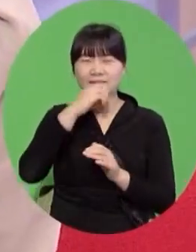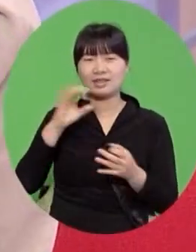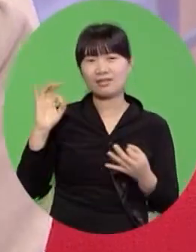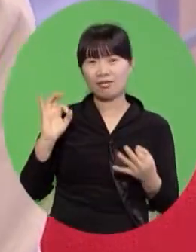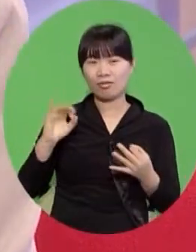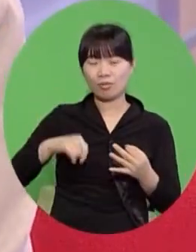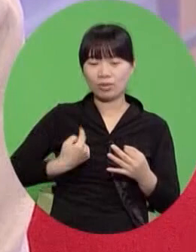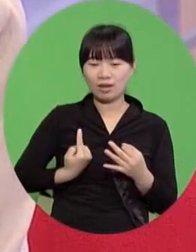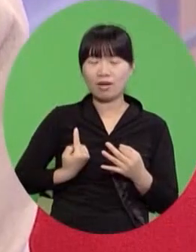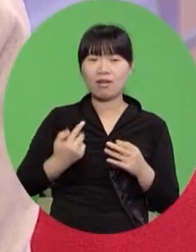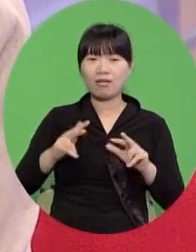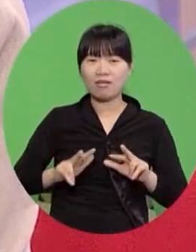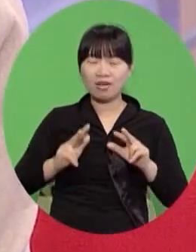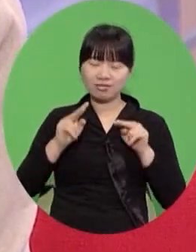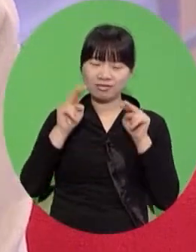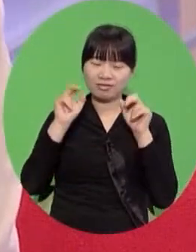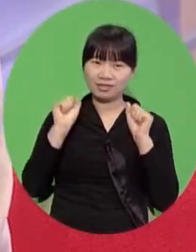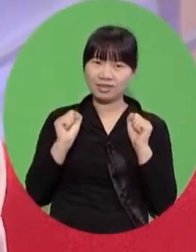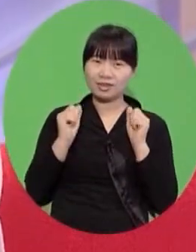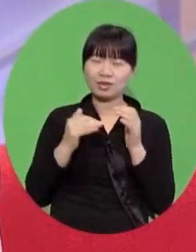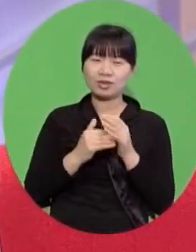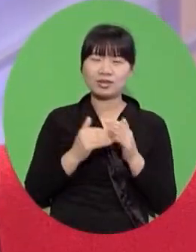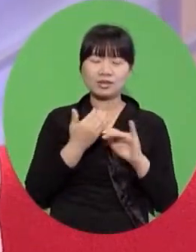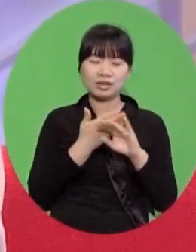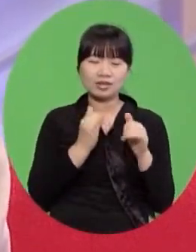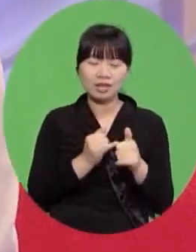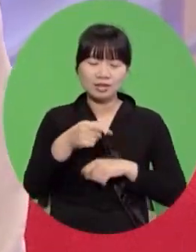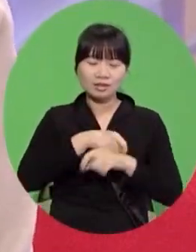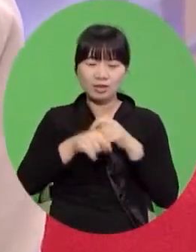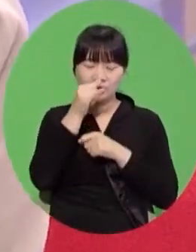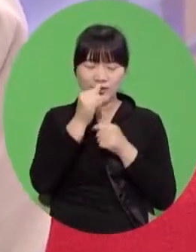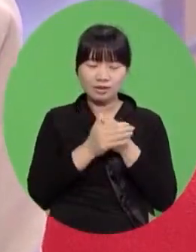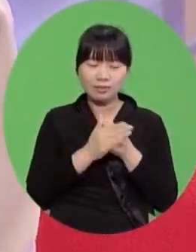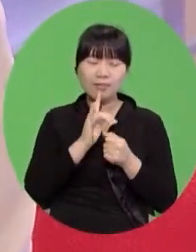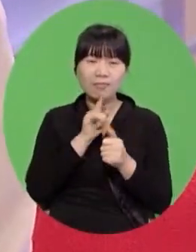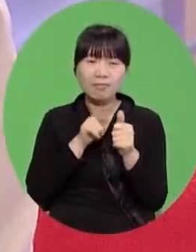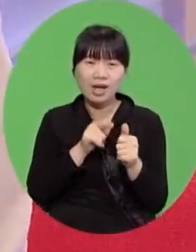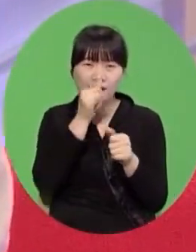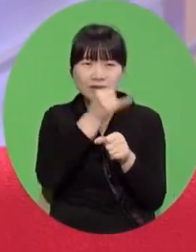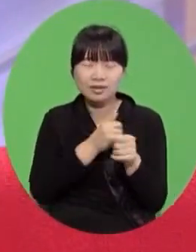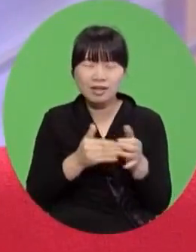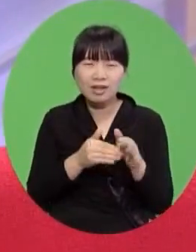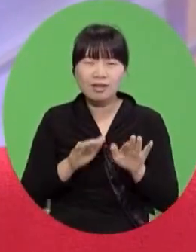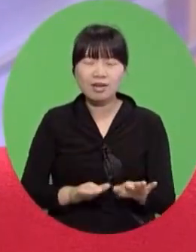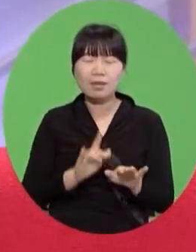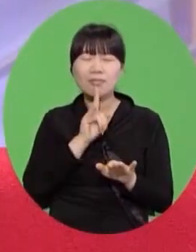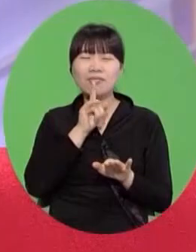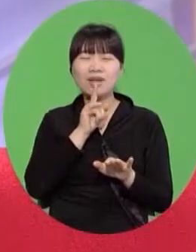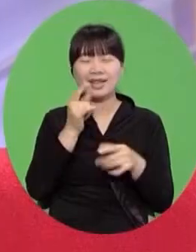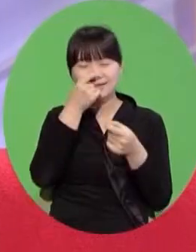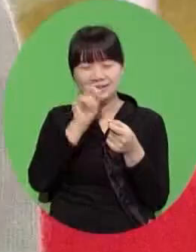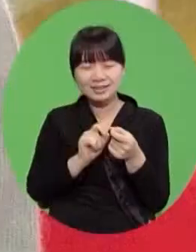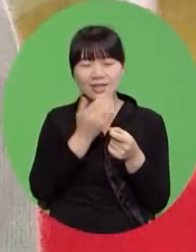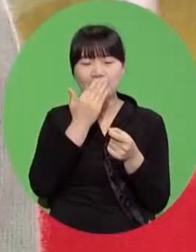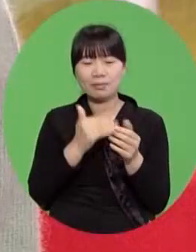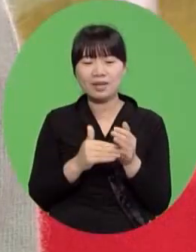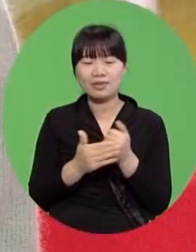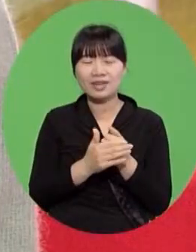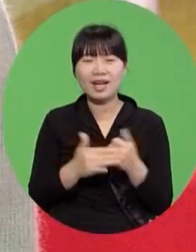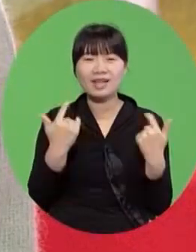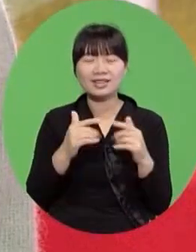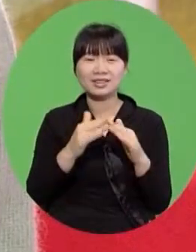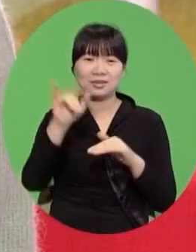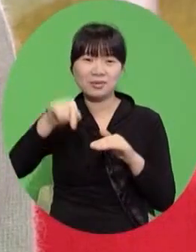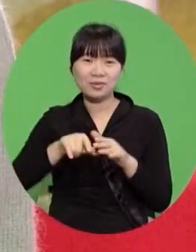이렇게 두면은 이렇게 있게 되고요. 만약 상대가 좀 적극적이라서 말을 걸고 그러면은 이렇게 말하면서 되게 친해질 수 있어요. 그래서 네. 항상